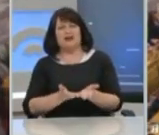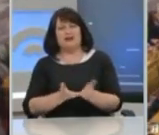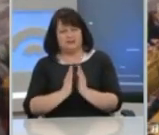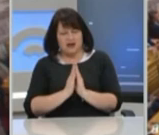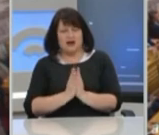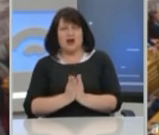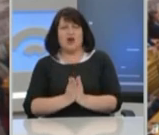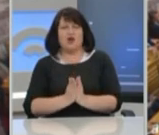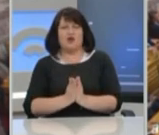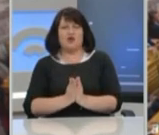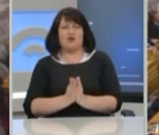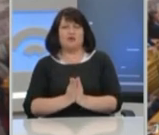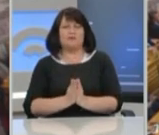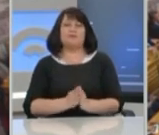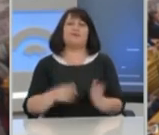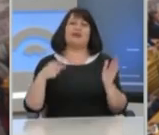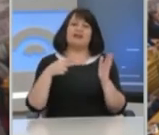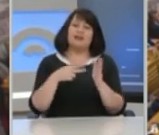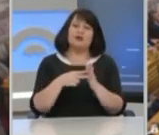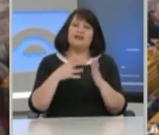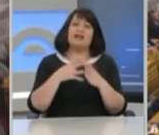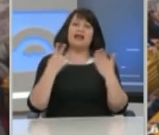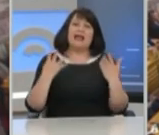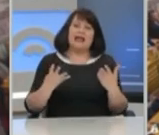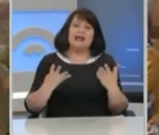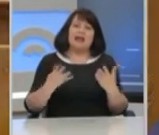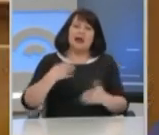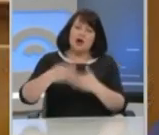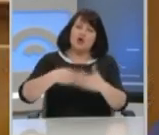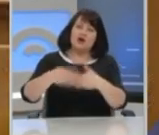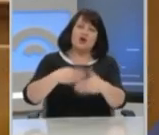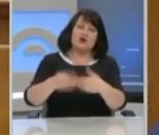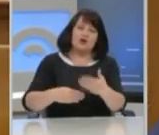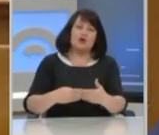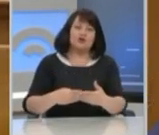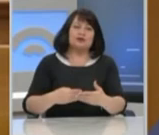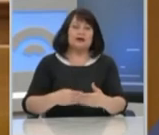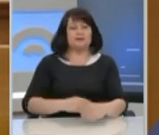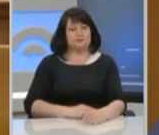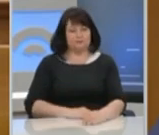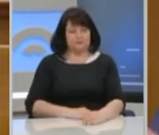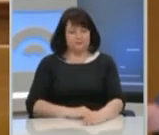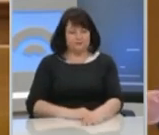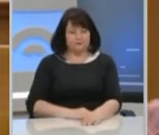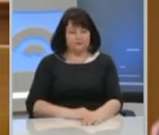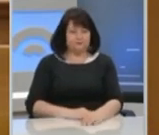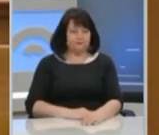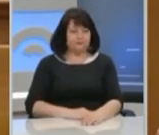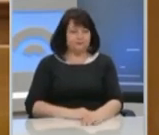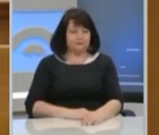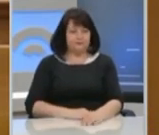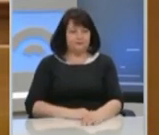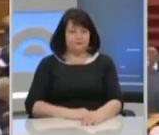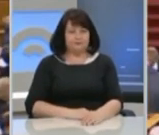παρακαλώ. Και από το 2019 για κάθε χρονιά, παρακαλώ πολύ, κάντε ησυχία.